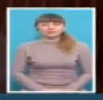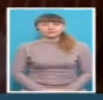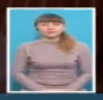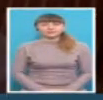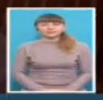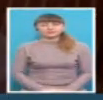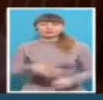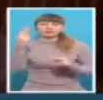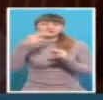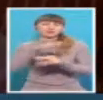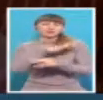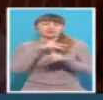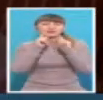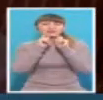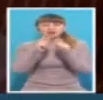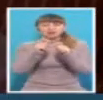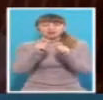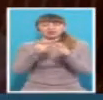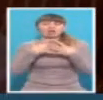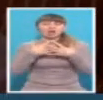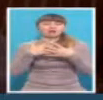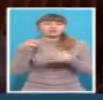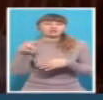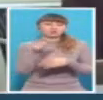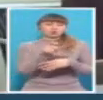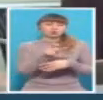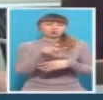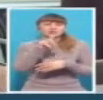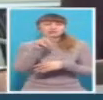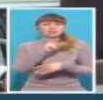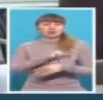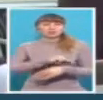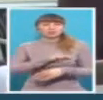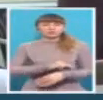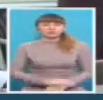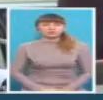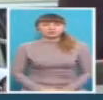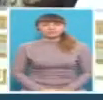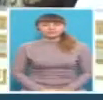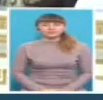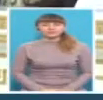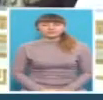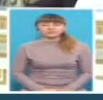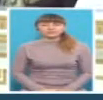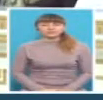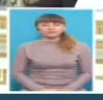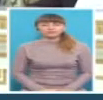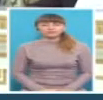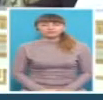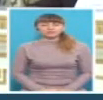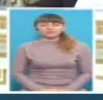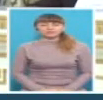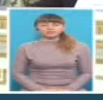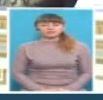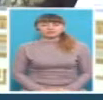сөзсіз. Сондықтан партиялықтардың қоғамдық тәртібіне жіті назар бөлінуде. Перспектива будущее партии в молодежи. Партия.